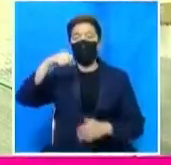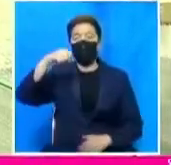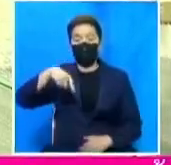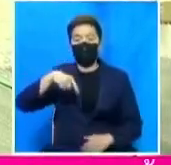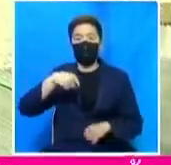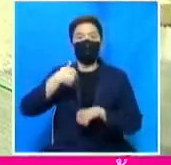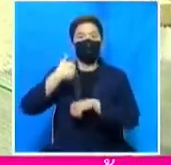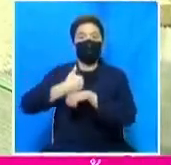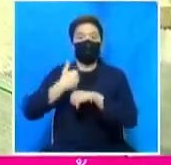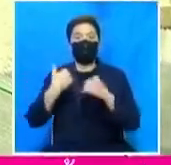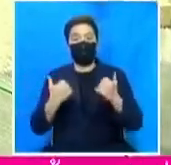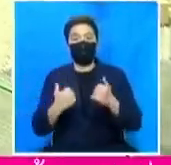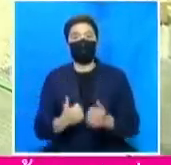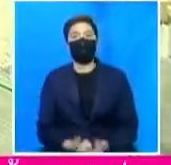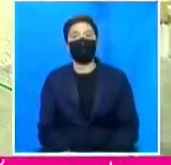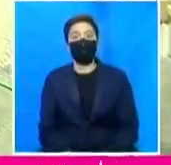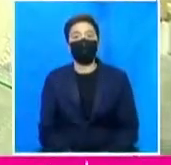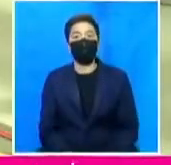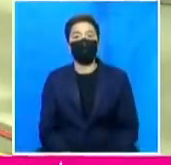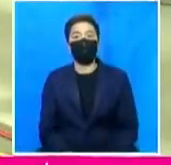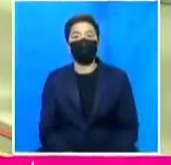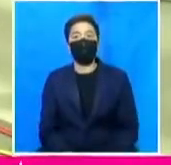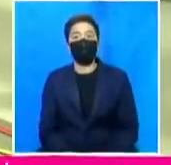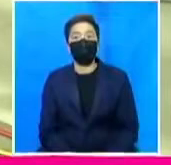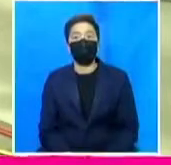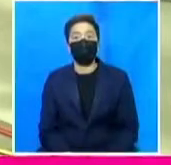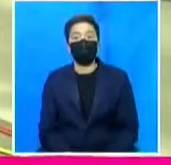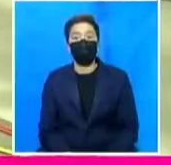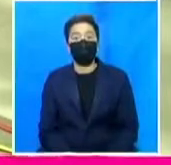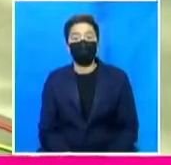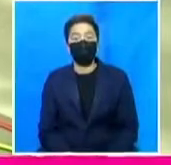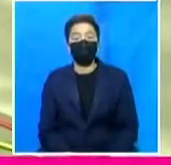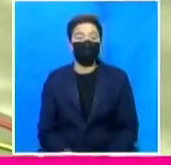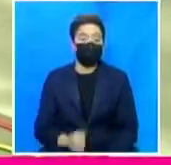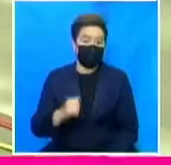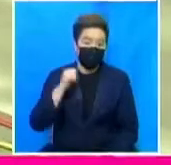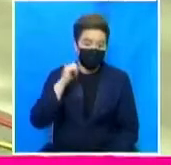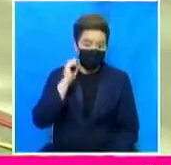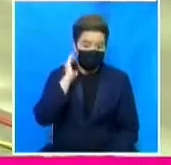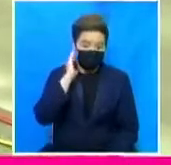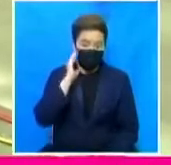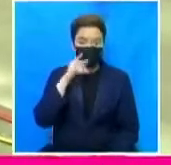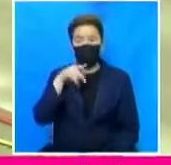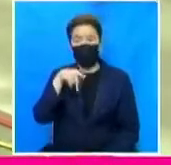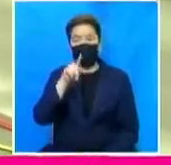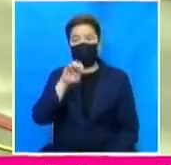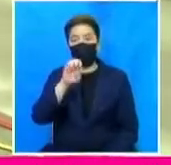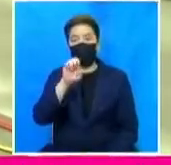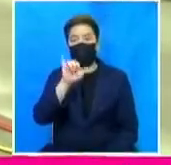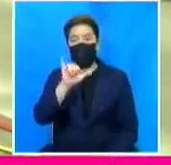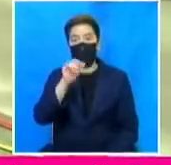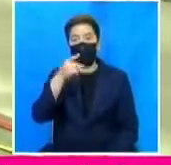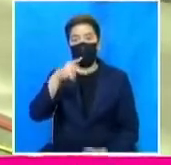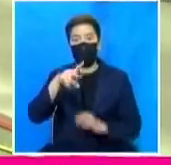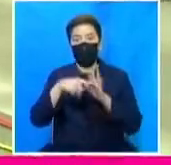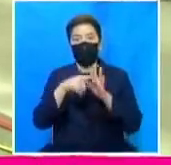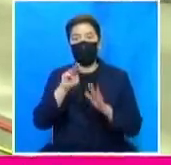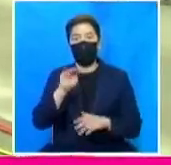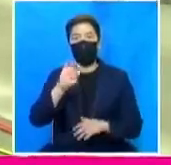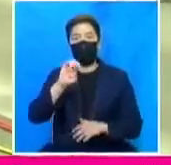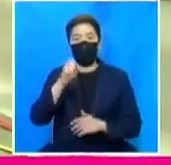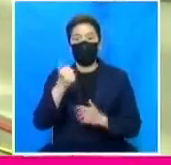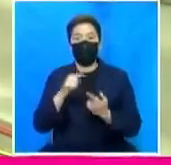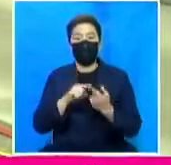างซื่อคุณปิยภูมิพิทักษานุรัตผู้จัดการสำนักงานธุรกิ